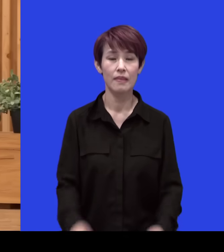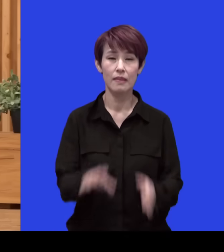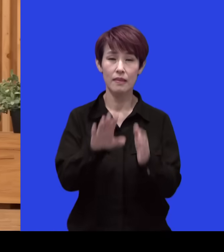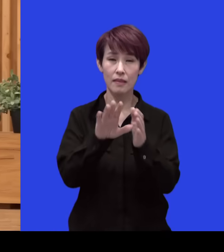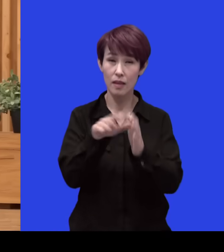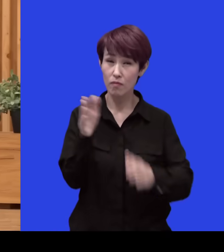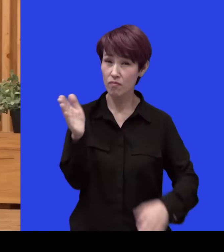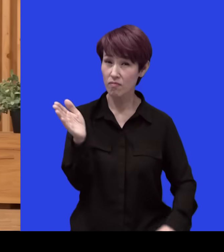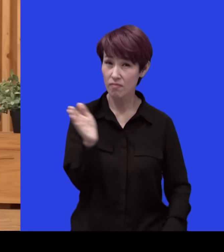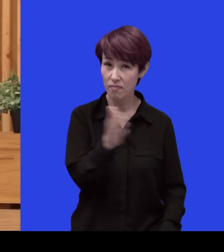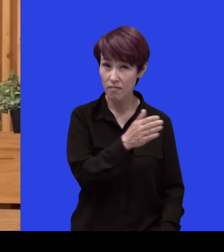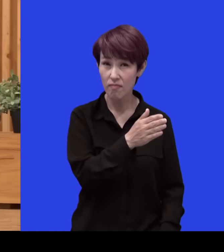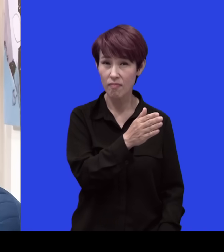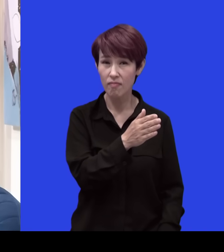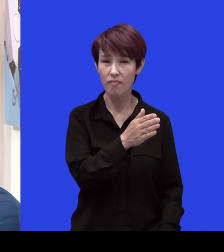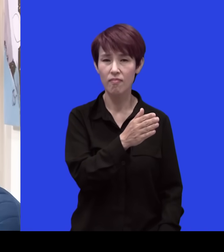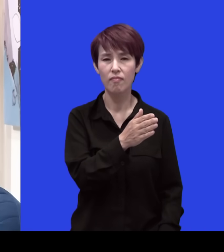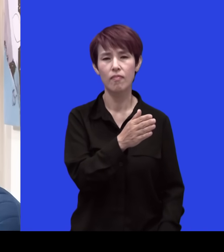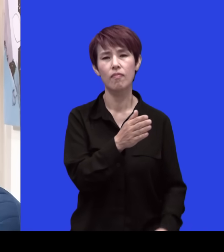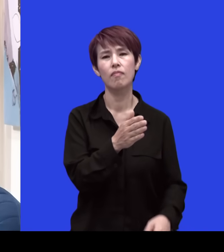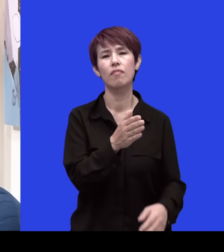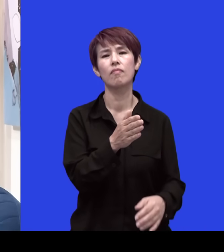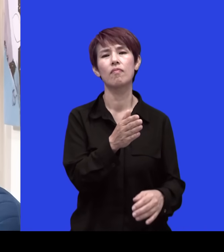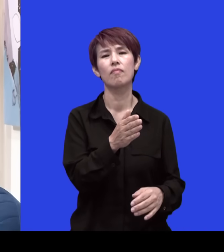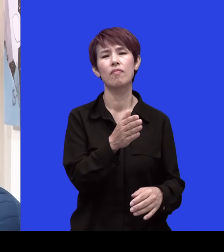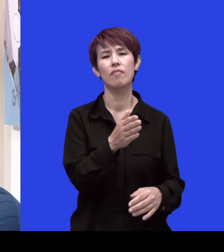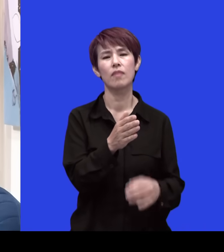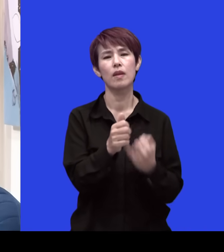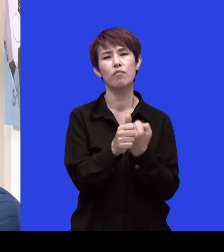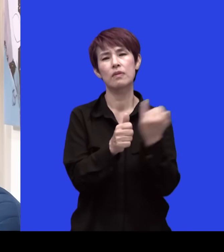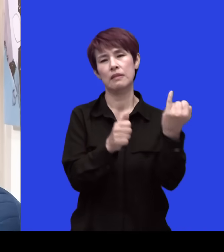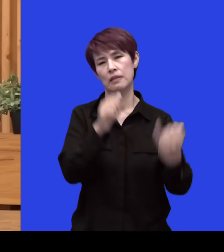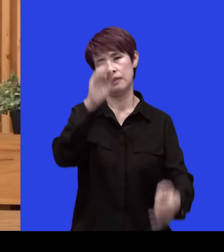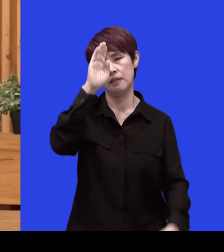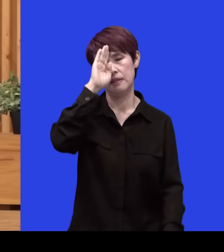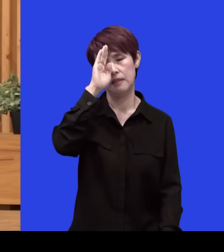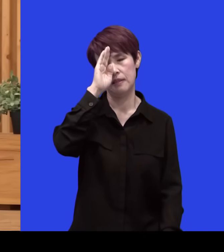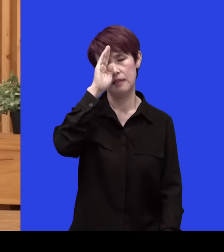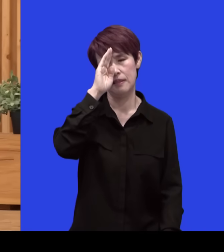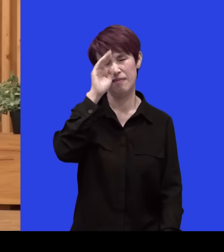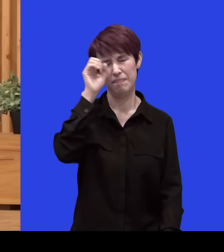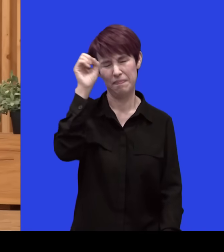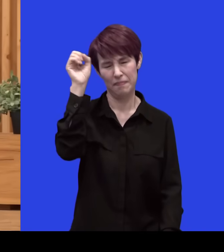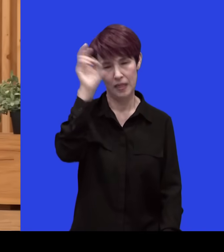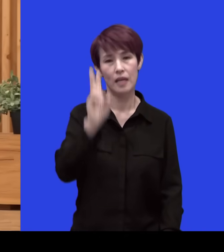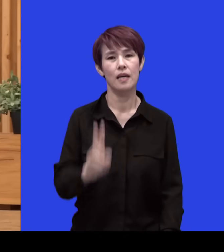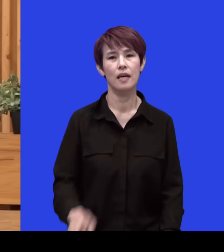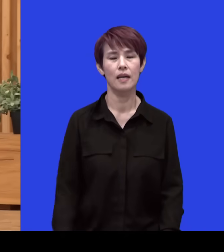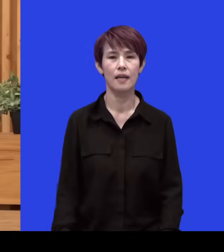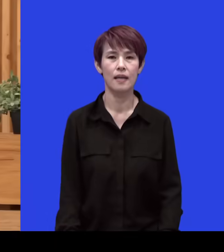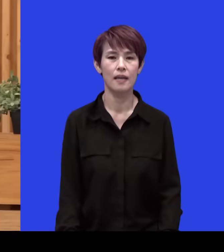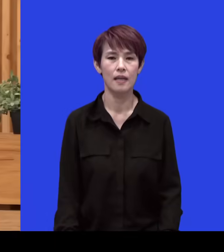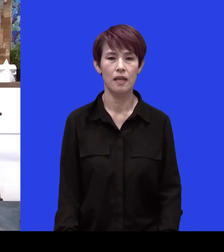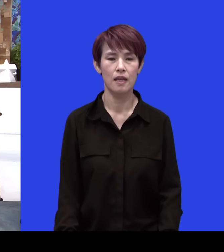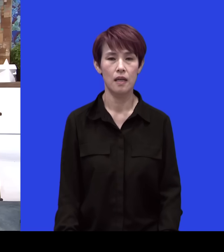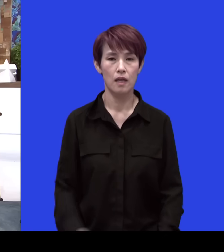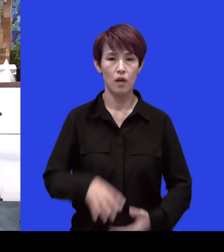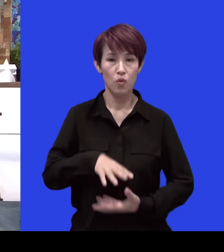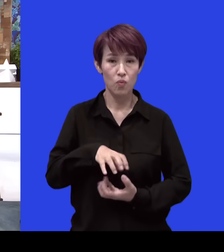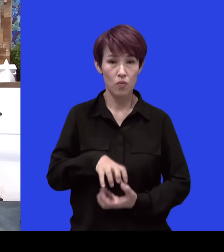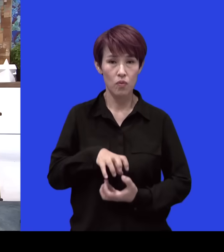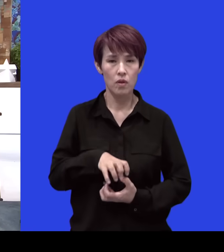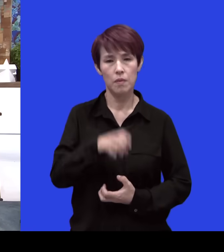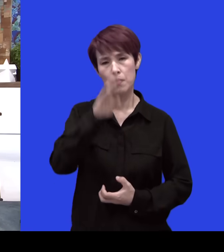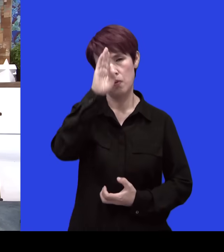그때부터 아. 이 병이 들어요, 갑자기. 아, 사모님이? 예. 예. 위장병이